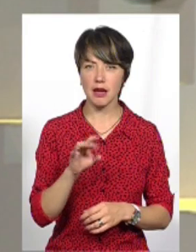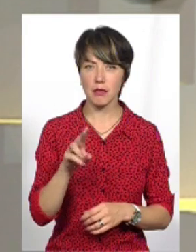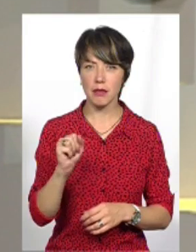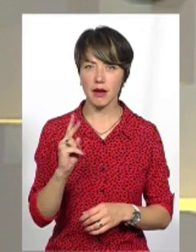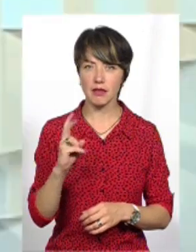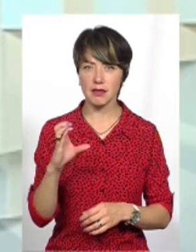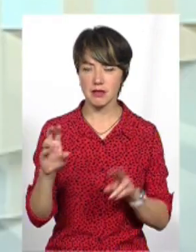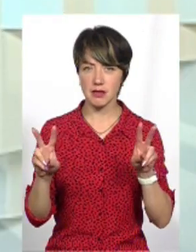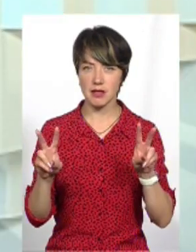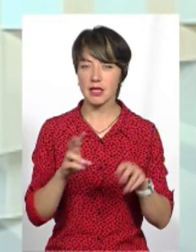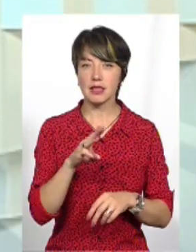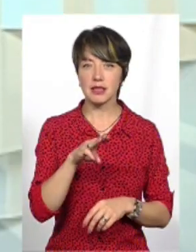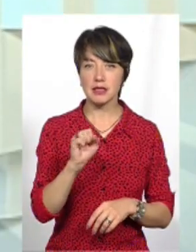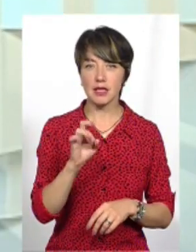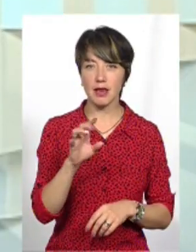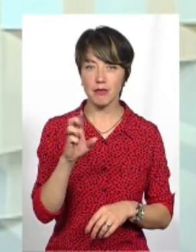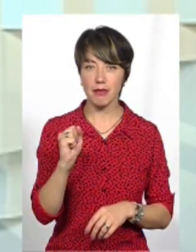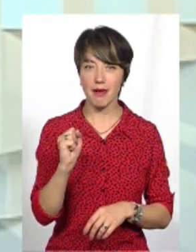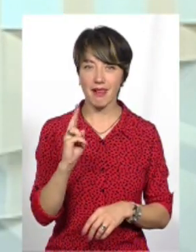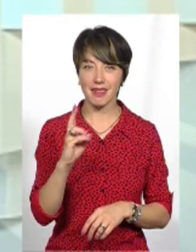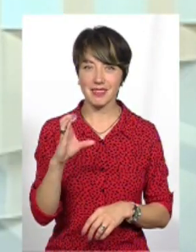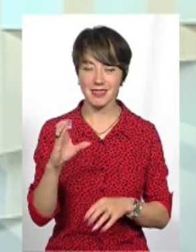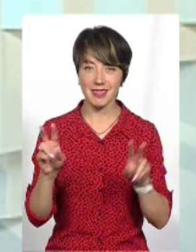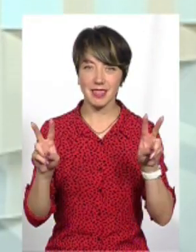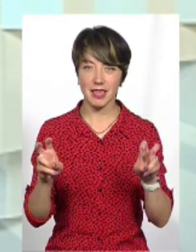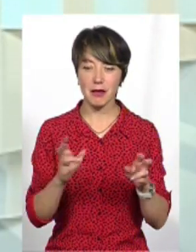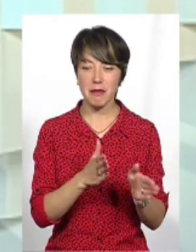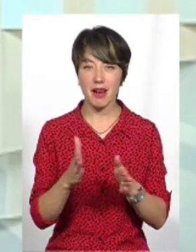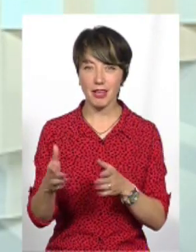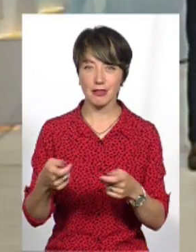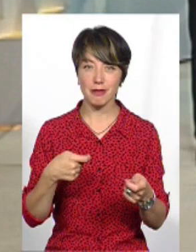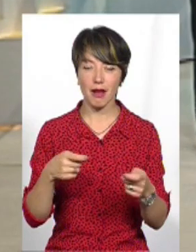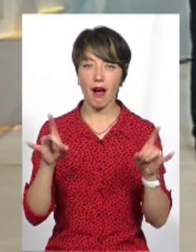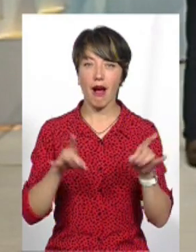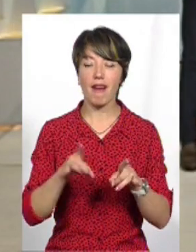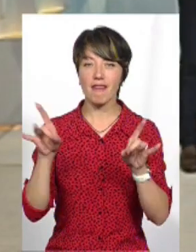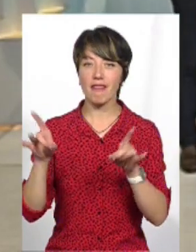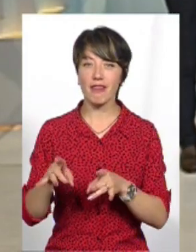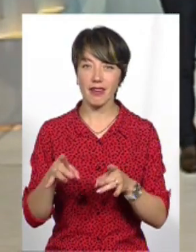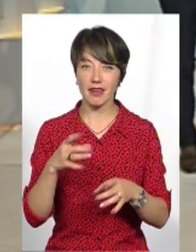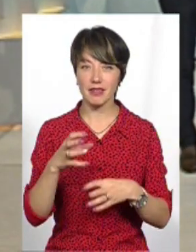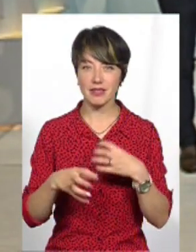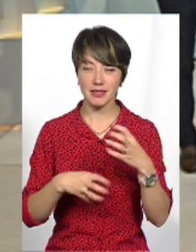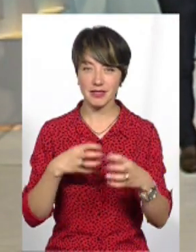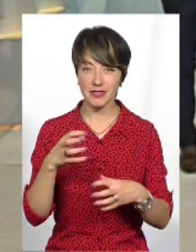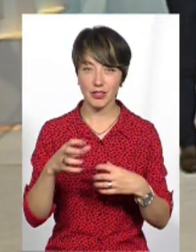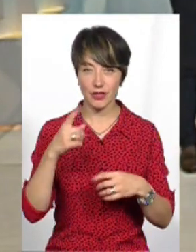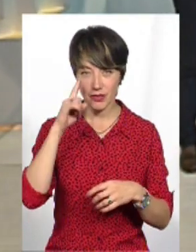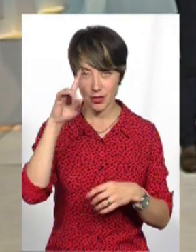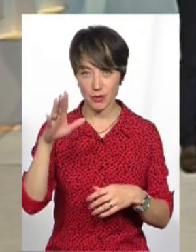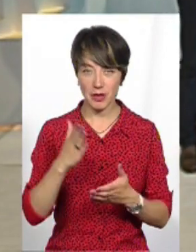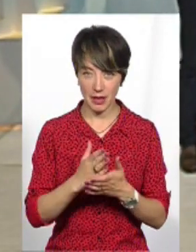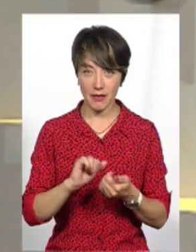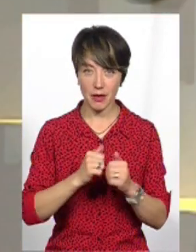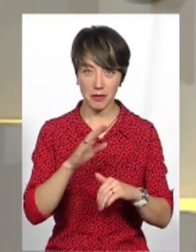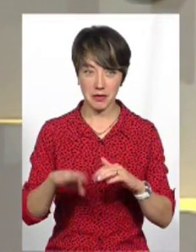Кам'янець-Подільському. Ну, Starbucks – це супермаркет, наскільки? Ну, це мережа така відома кафе, всесвітньо відома. Кафе. Але є вона